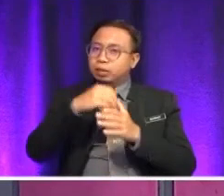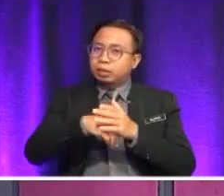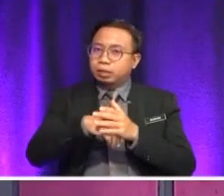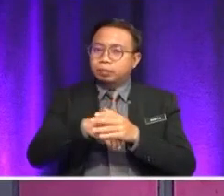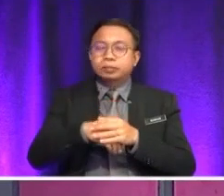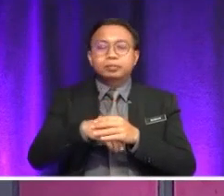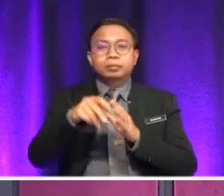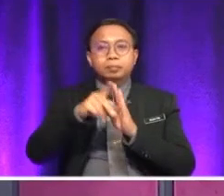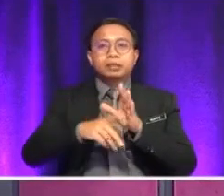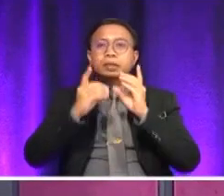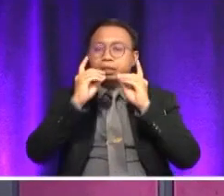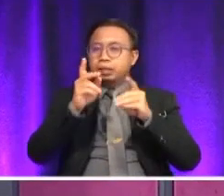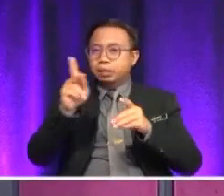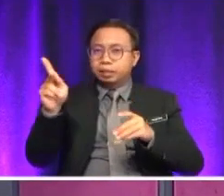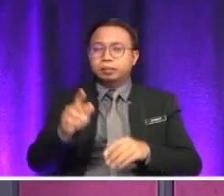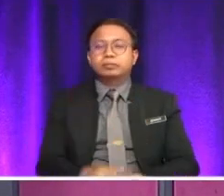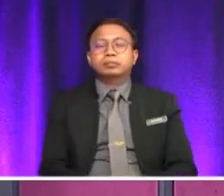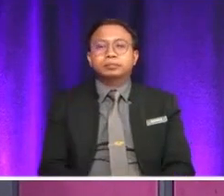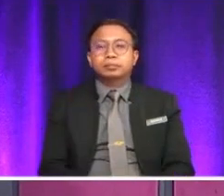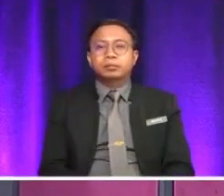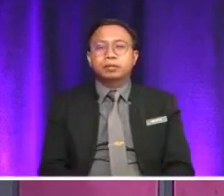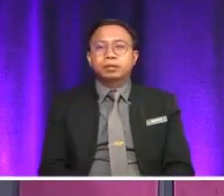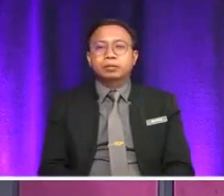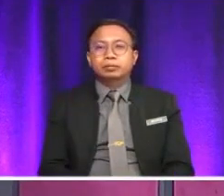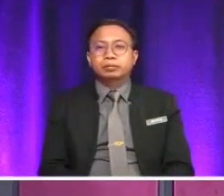institusi pendidikan. Ya. Okey.